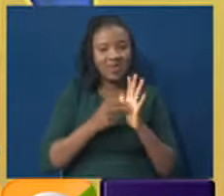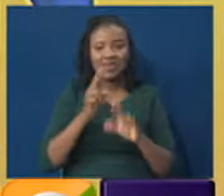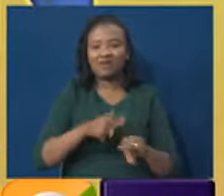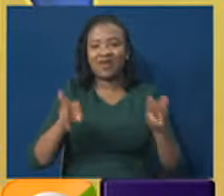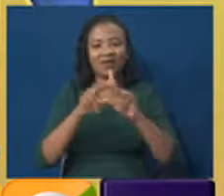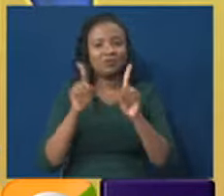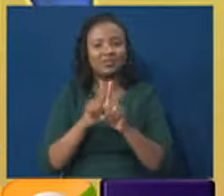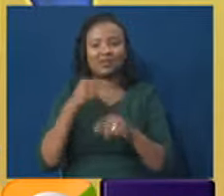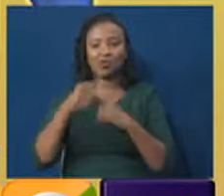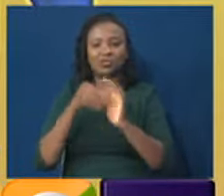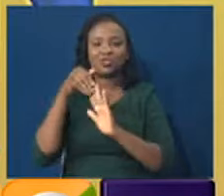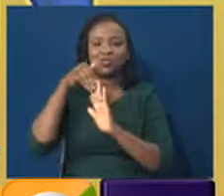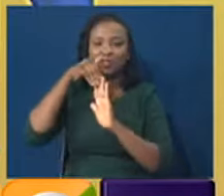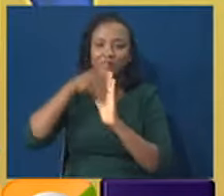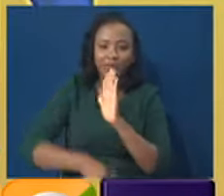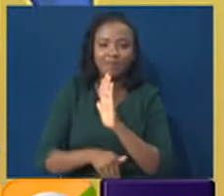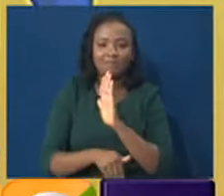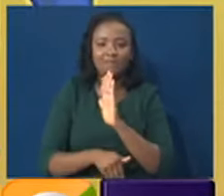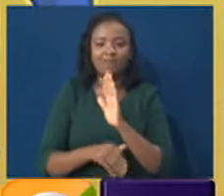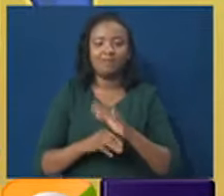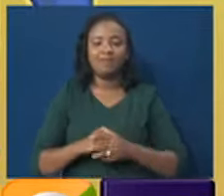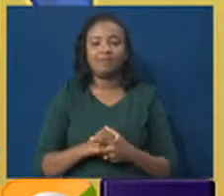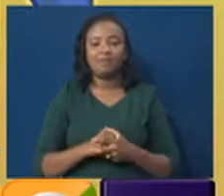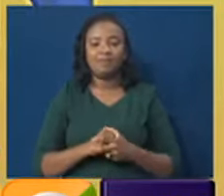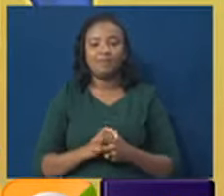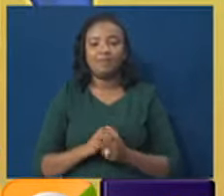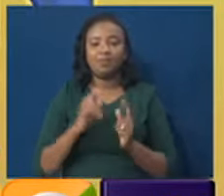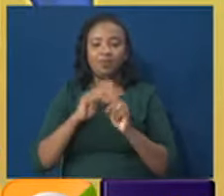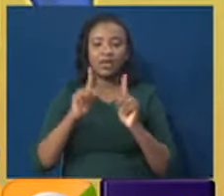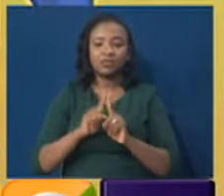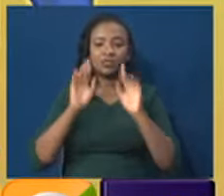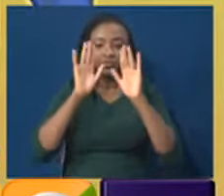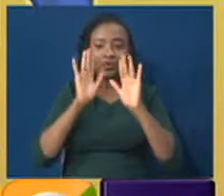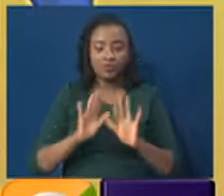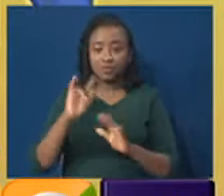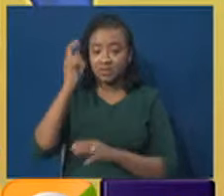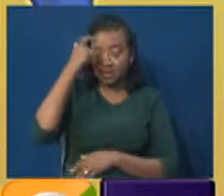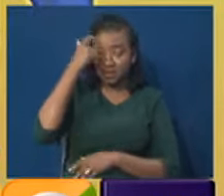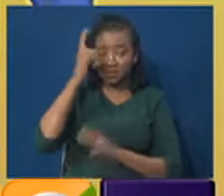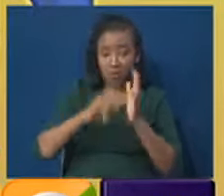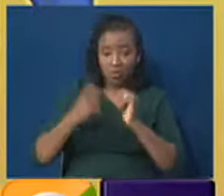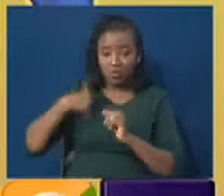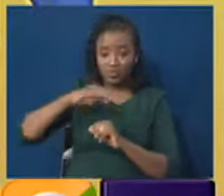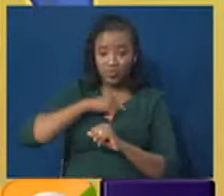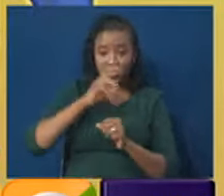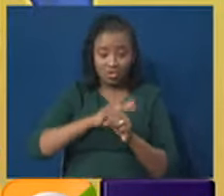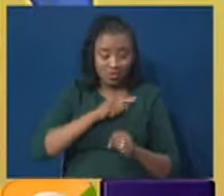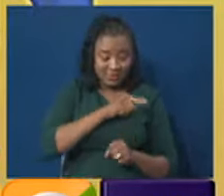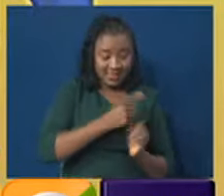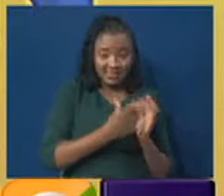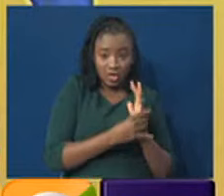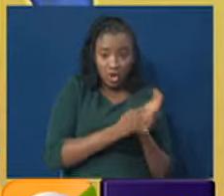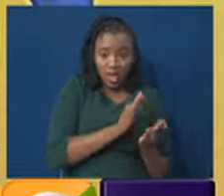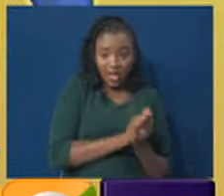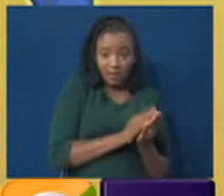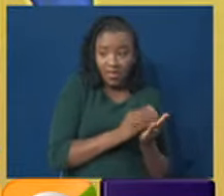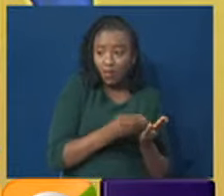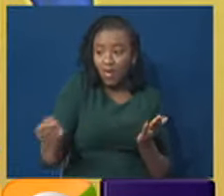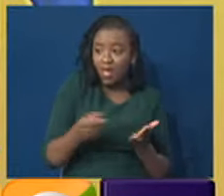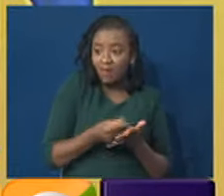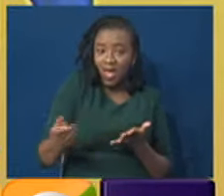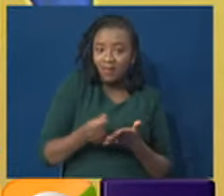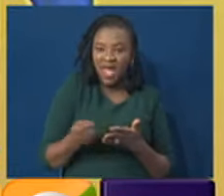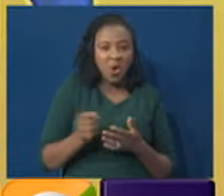pia kuna ule upande wa sisi kutotumia dola yetu kila siku. Alikwambia Nimrod, kuna mmoja ambaye aliwasikiza